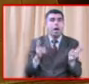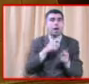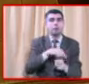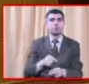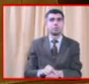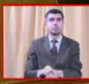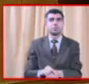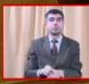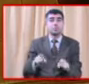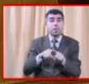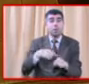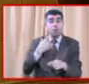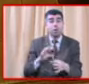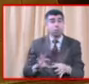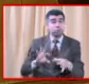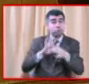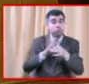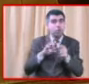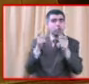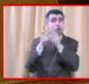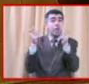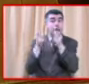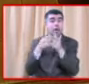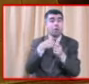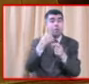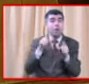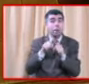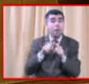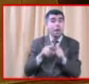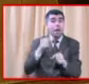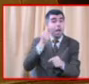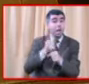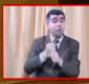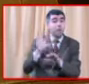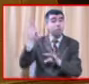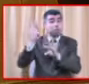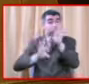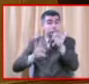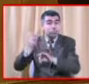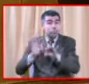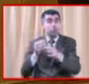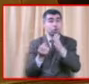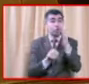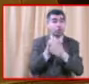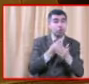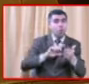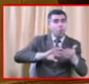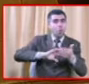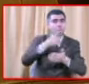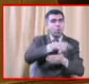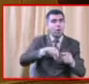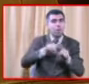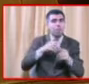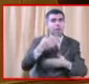ذلك أن الشركة المذكورة عبأت يد عاملة محلية من أجل إنجاز هذا الهدف